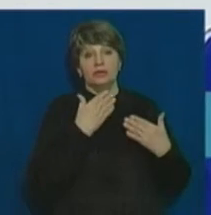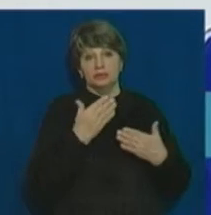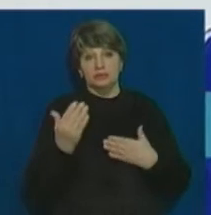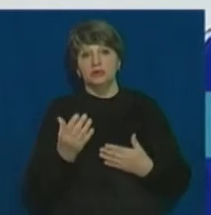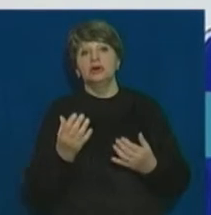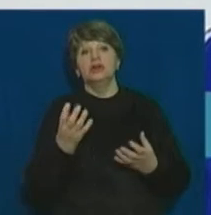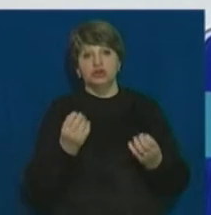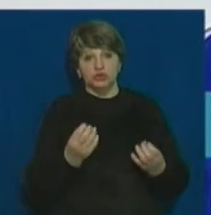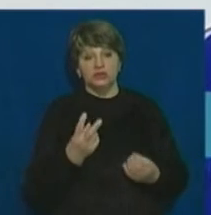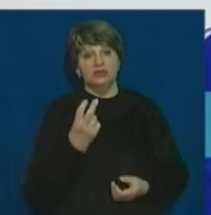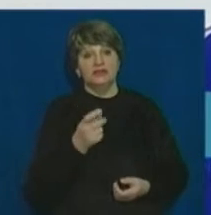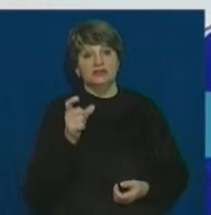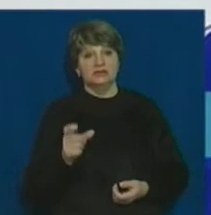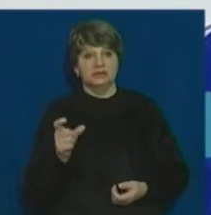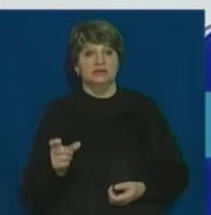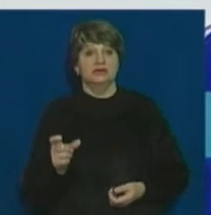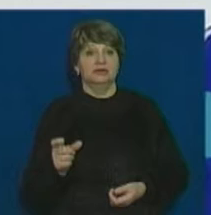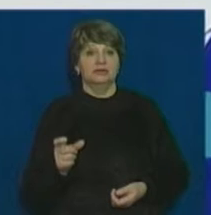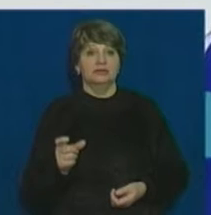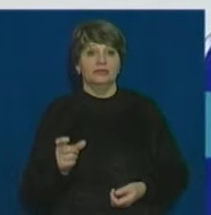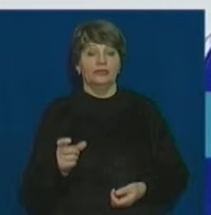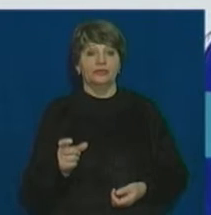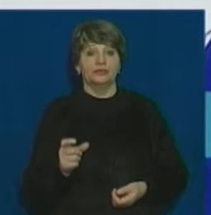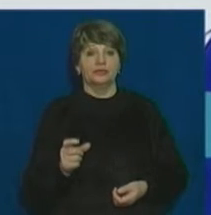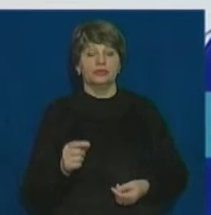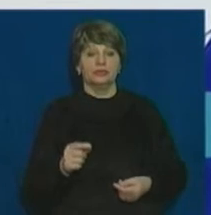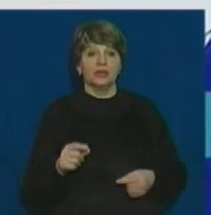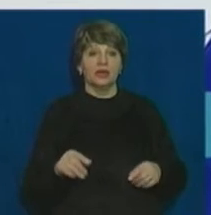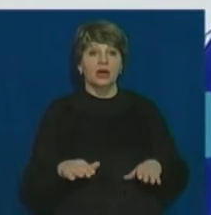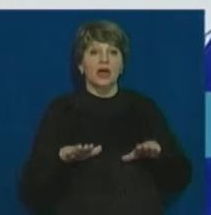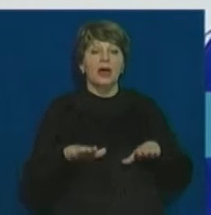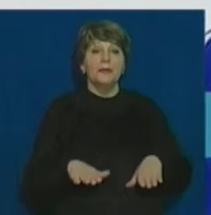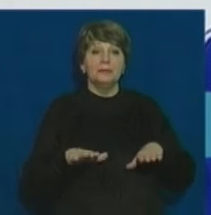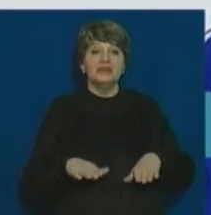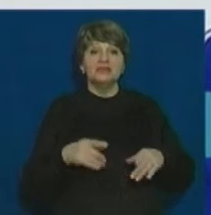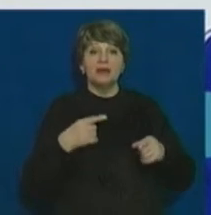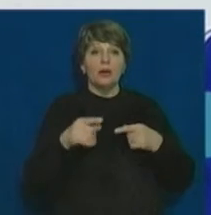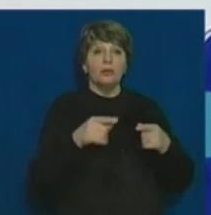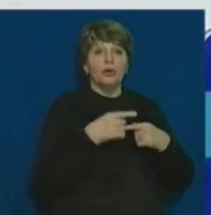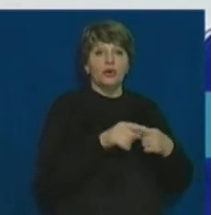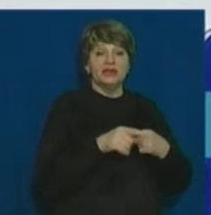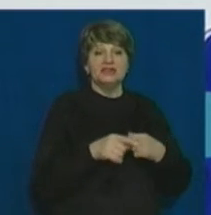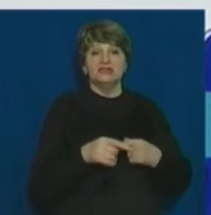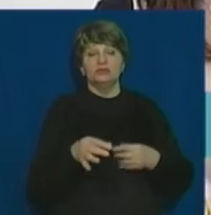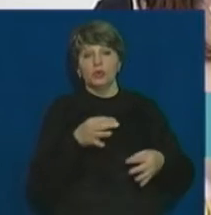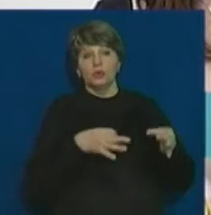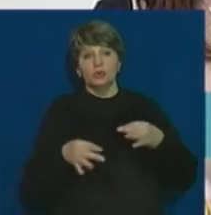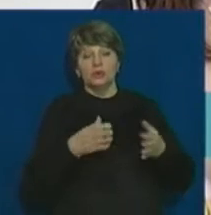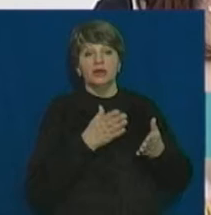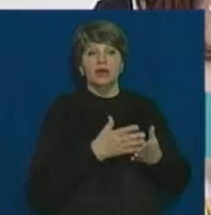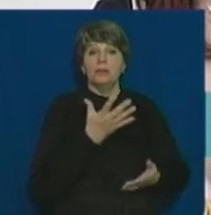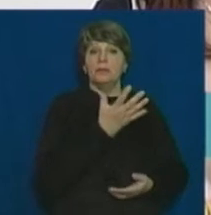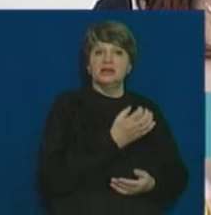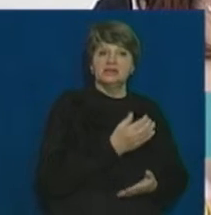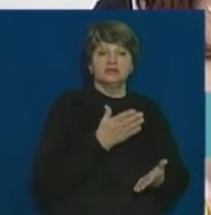200 людей офлайн. Міста по-різному консультують. Є і 500, є і